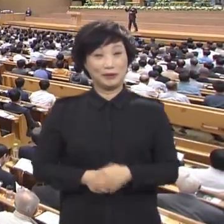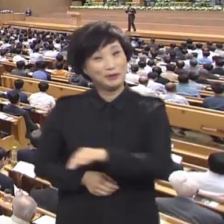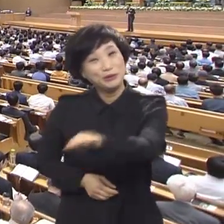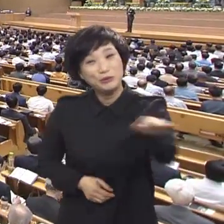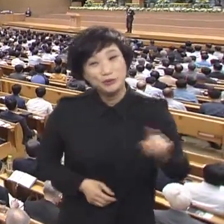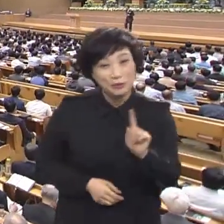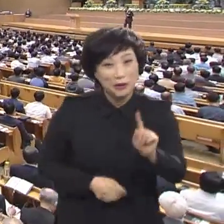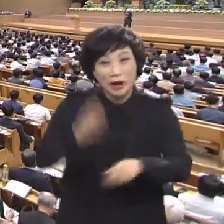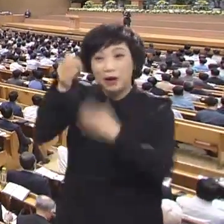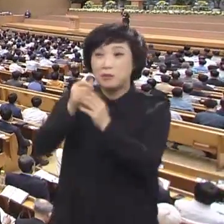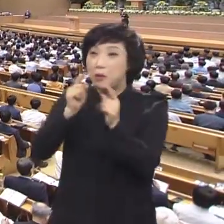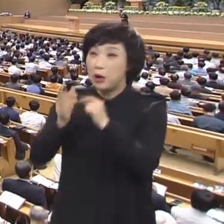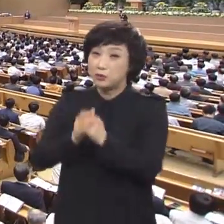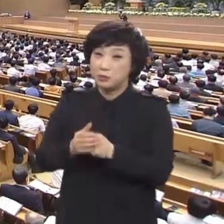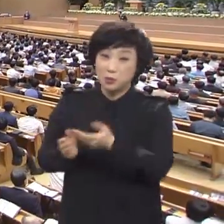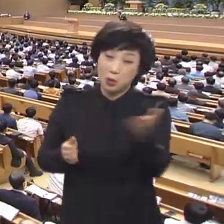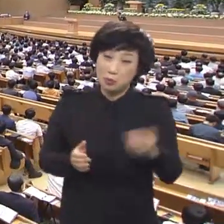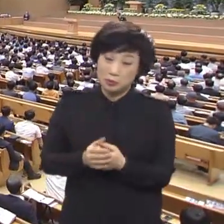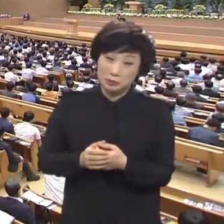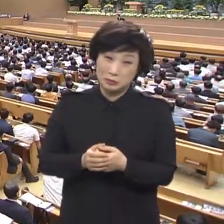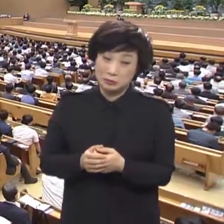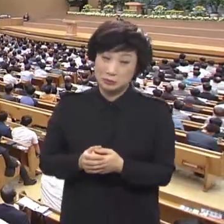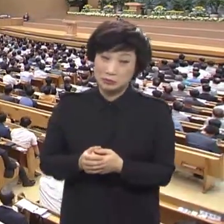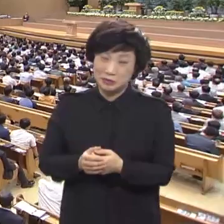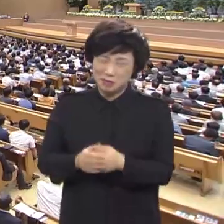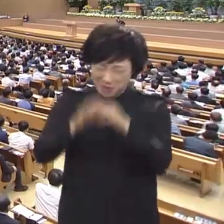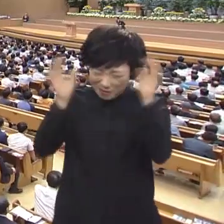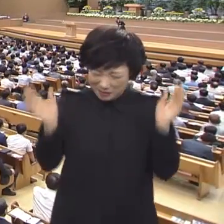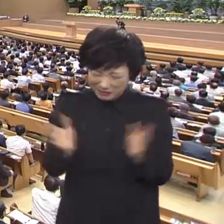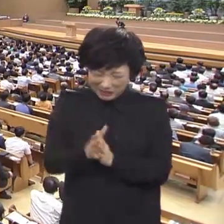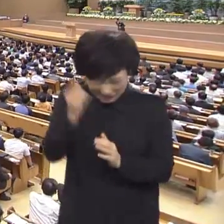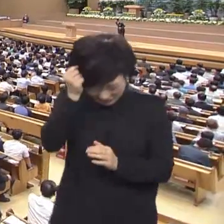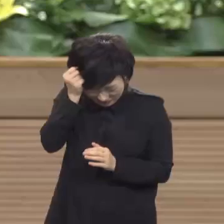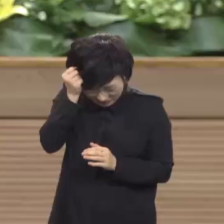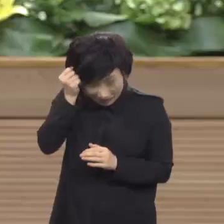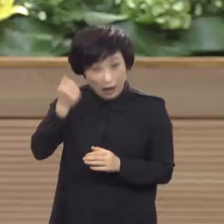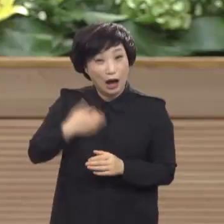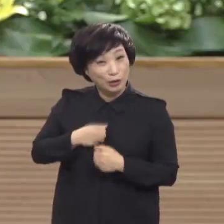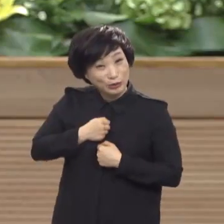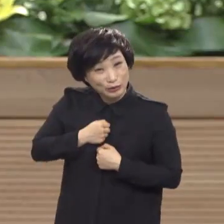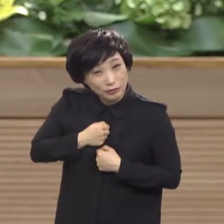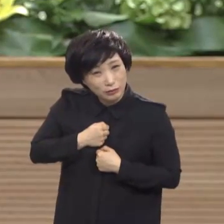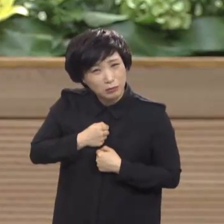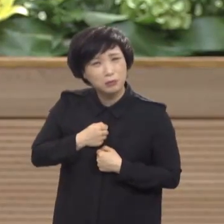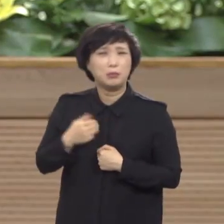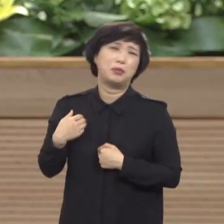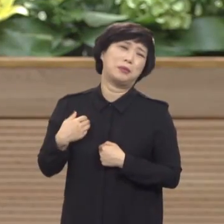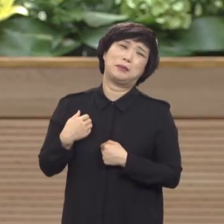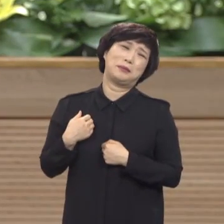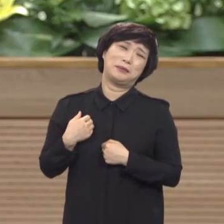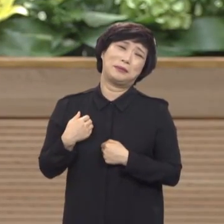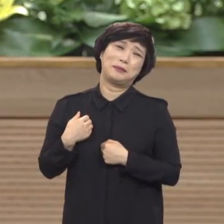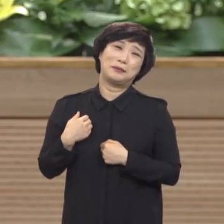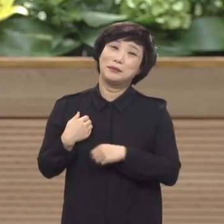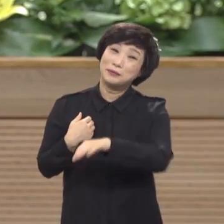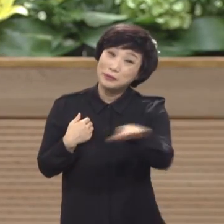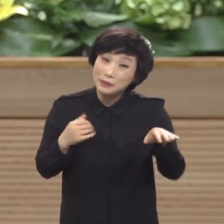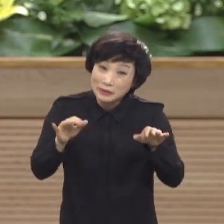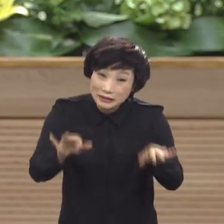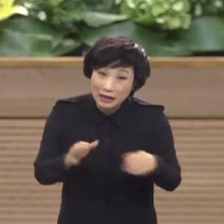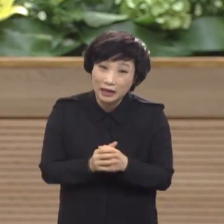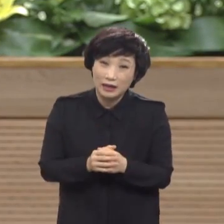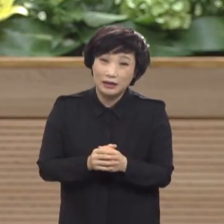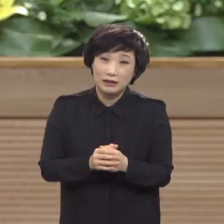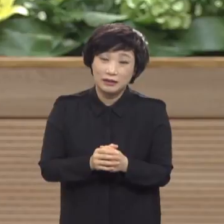우리는 하나님 말씀을 그렇게 전체를 알고 있느냐? 모르고 있지. 그래서 우리는